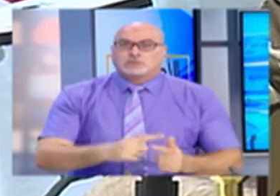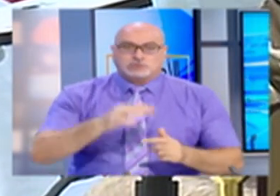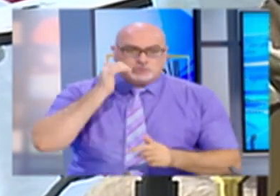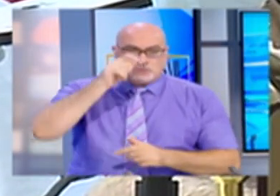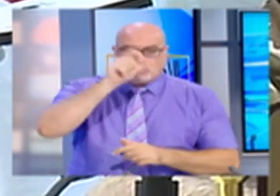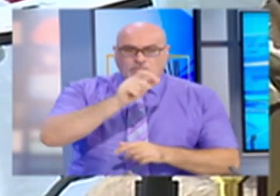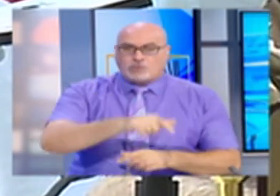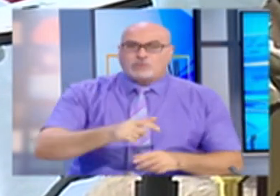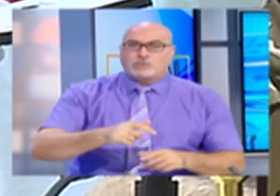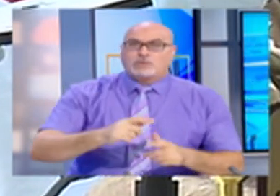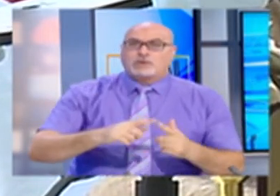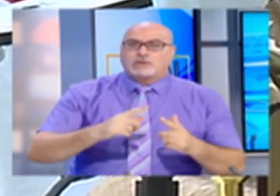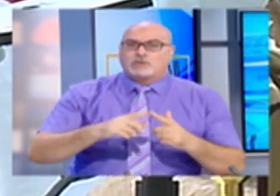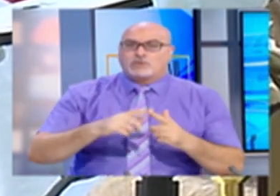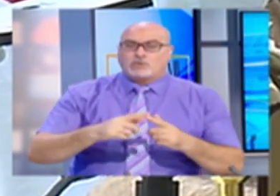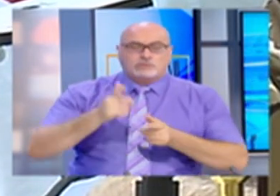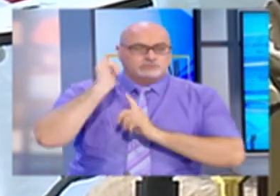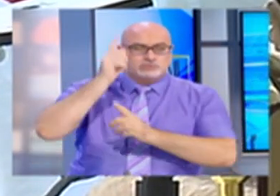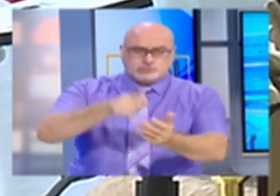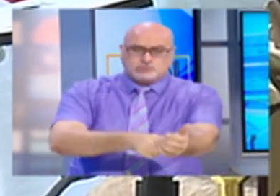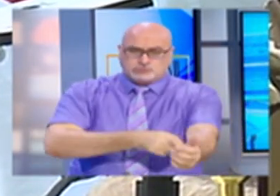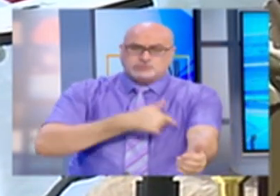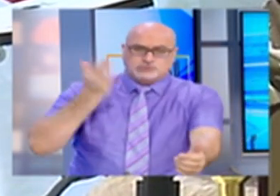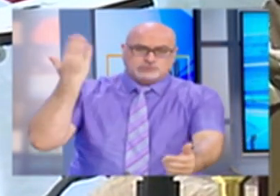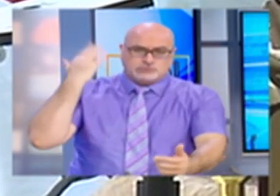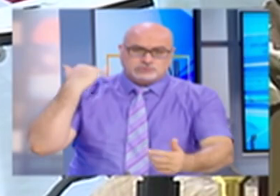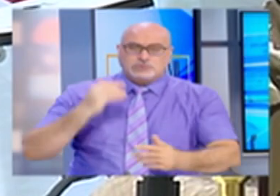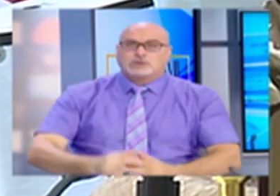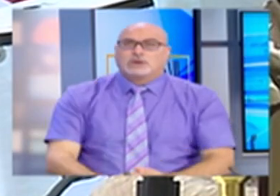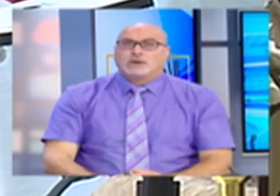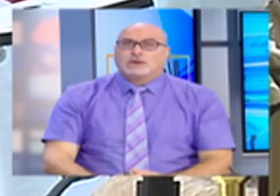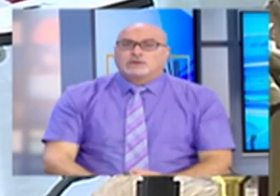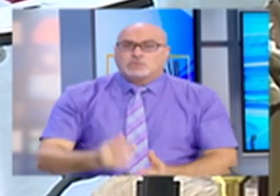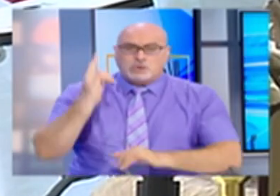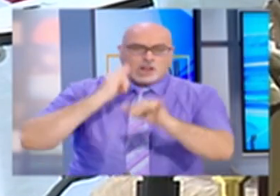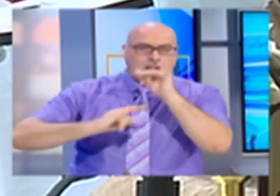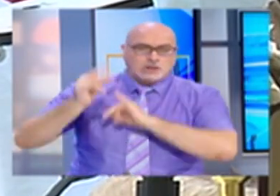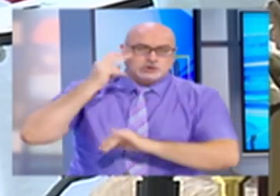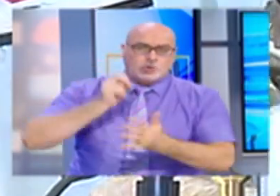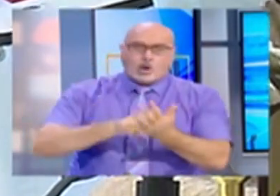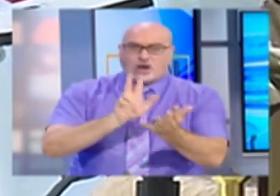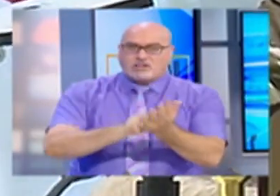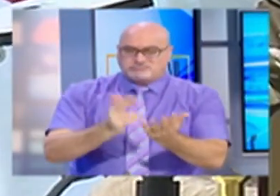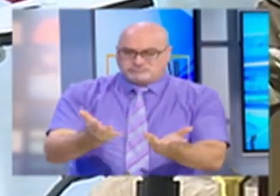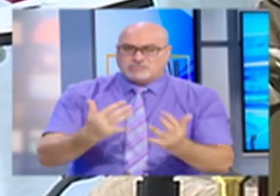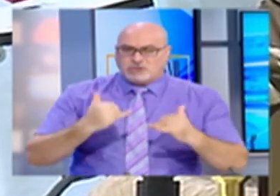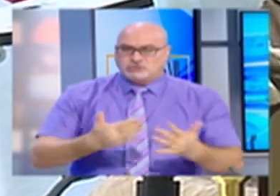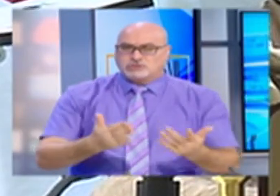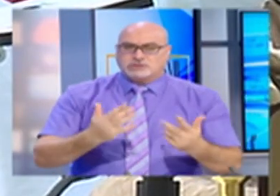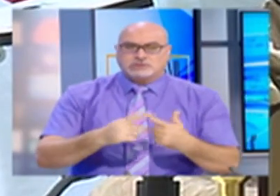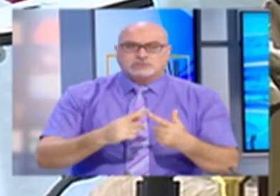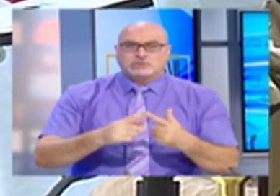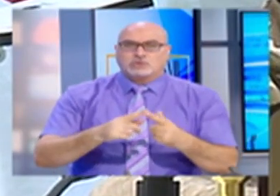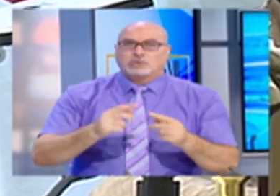وشعبها الثائر المكافح عبر العصور والراسخة بتاريخها المجيد هي